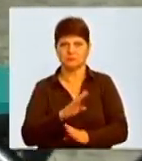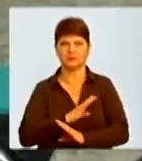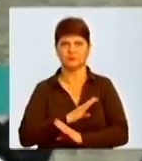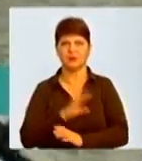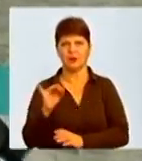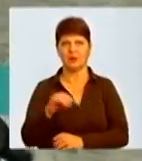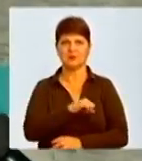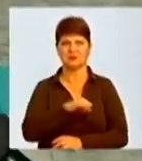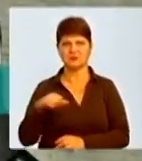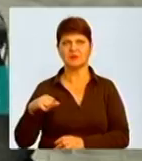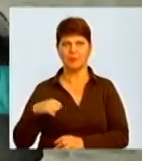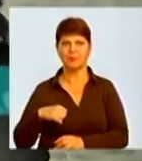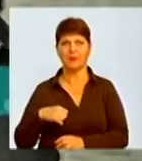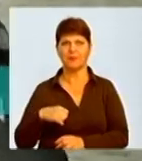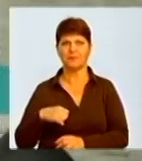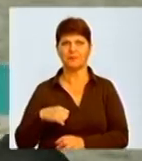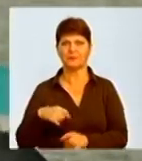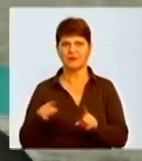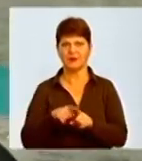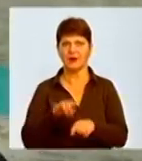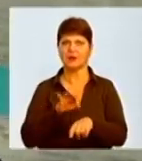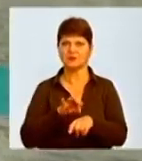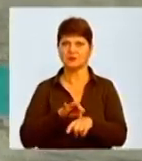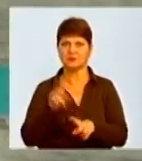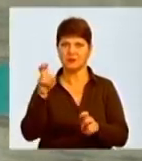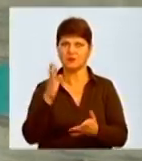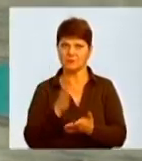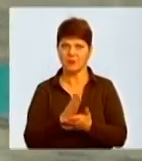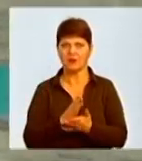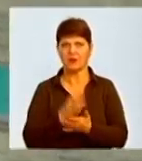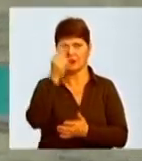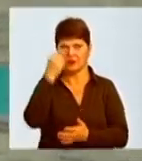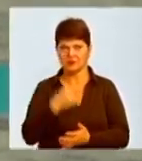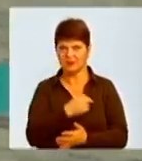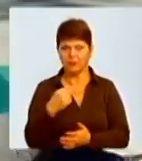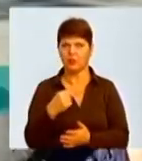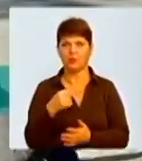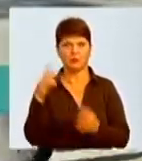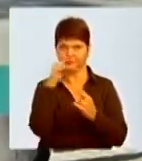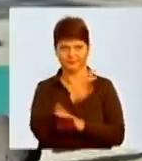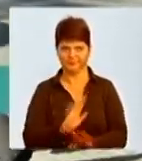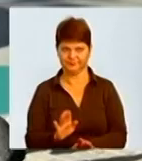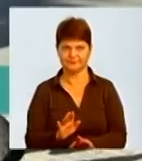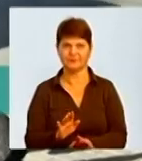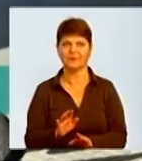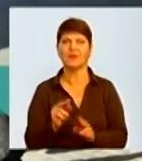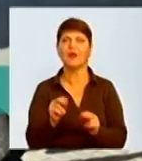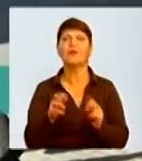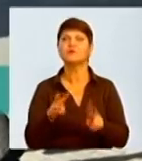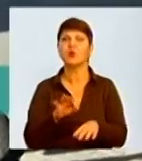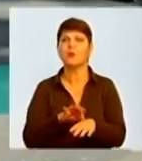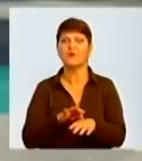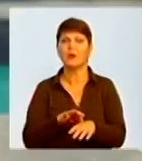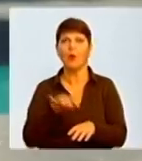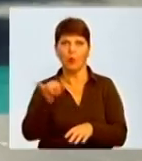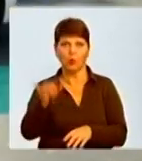дуже такий діагноз мала, ну, слава Богу, він виявився неправдивим. Чув взагалі про таку хворобу, то, що чоловіків буває,